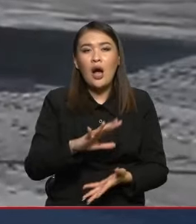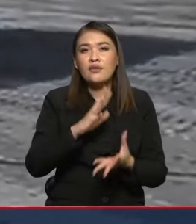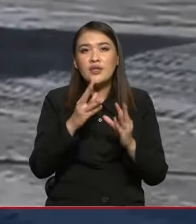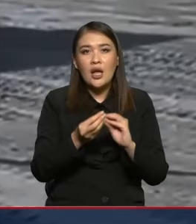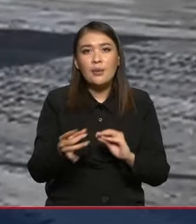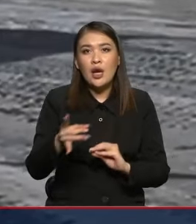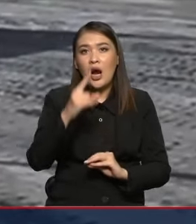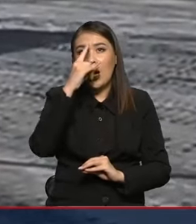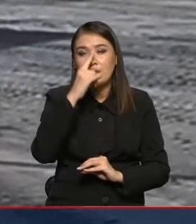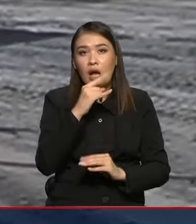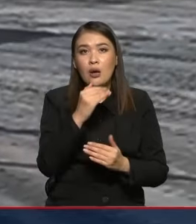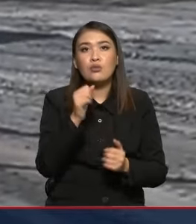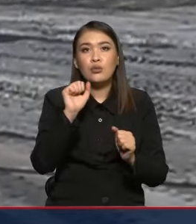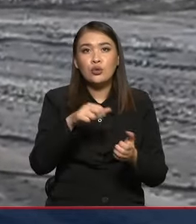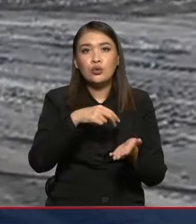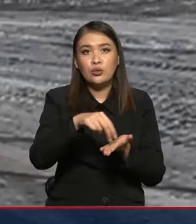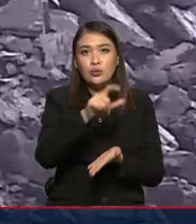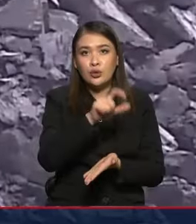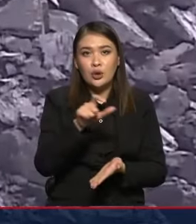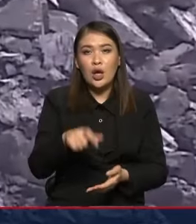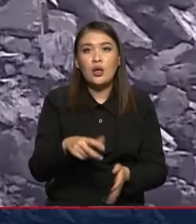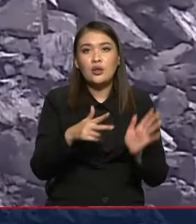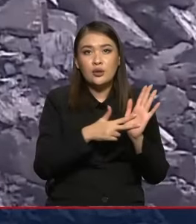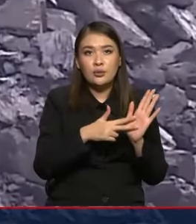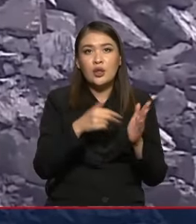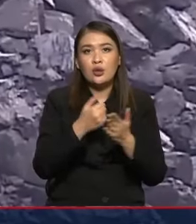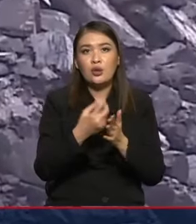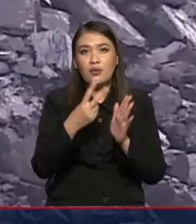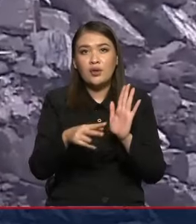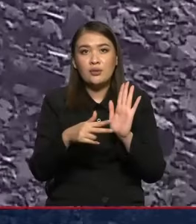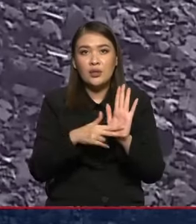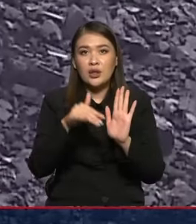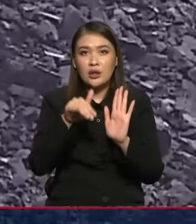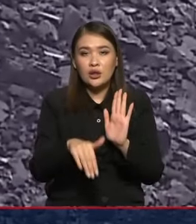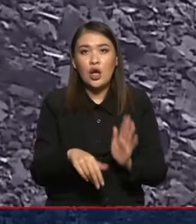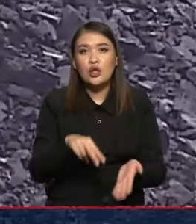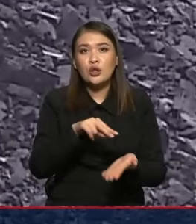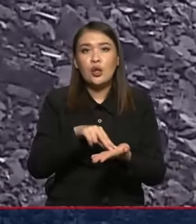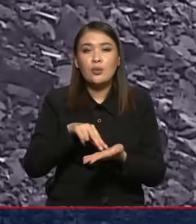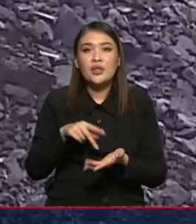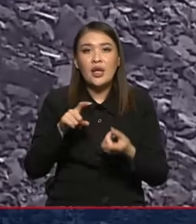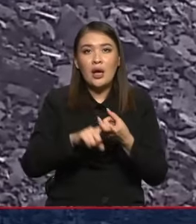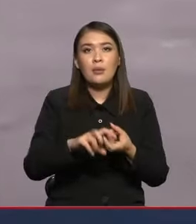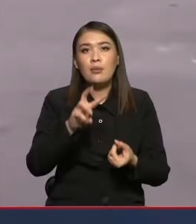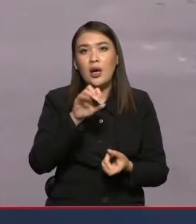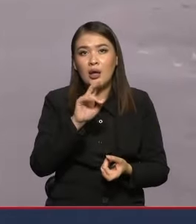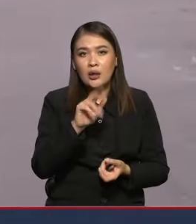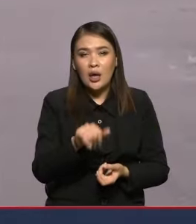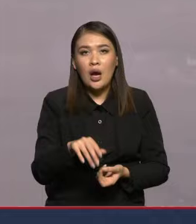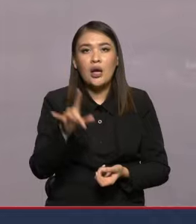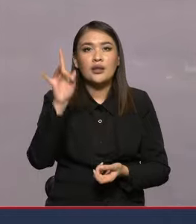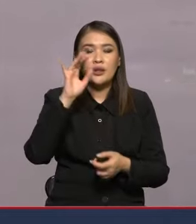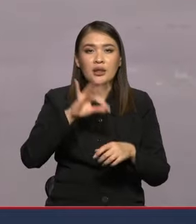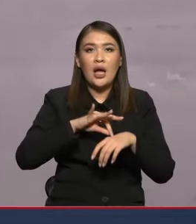регионах казахстанцы могут купить его от 8 до 28.000 стоимость зависит от марки дальности